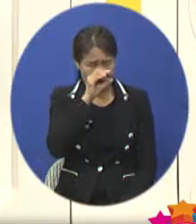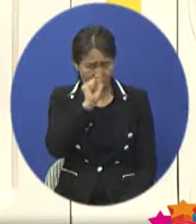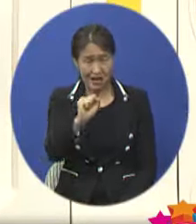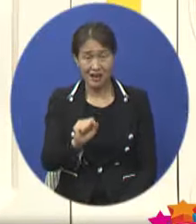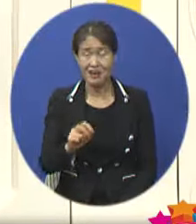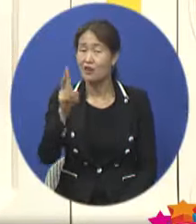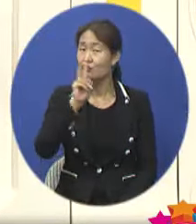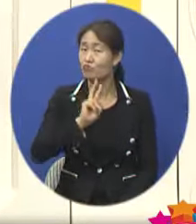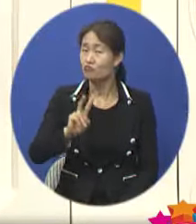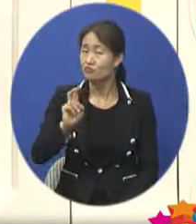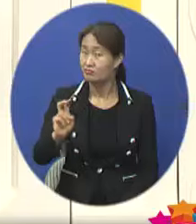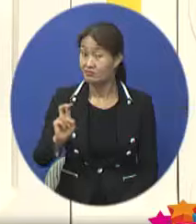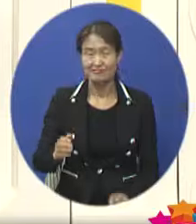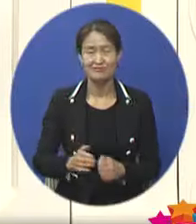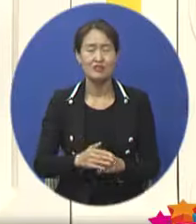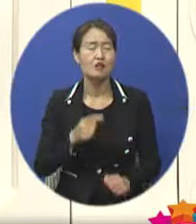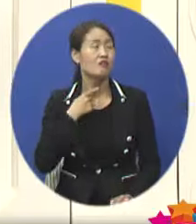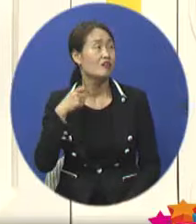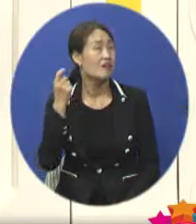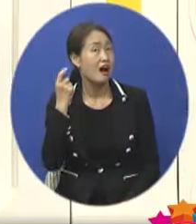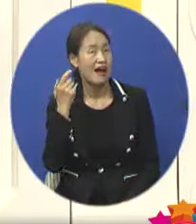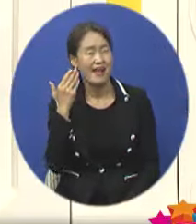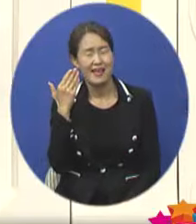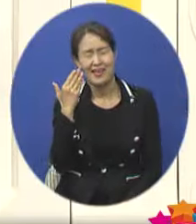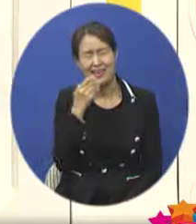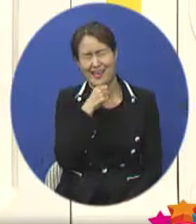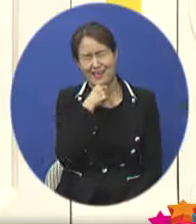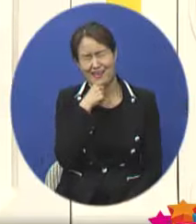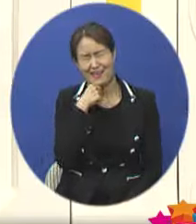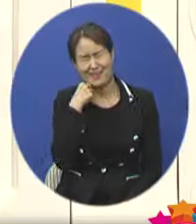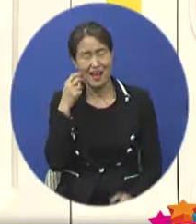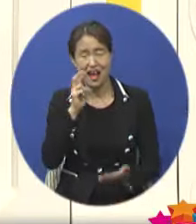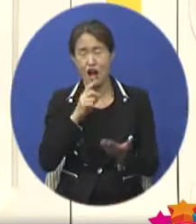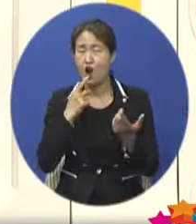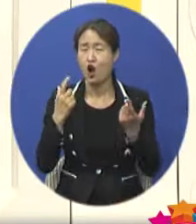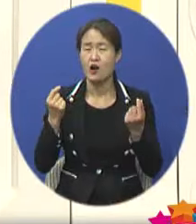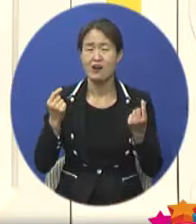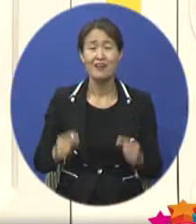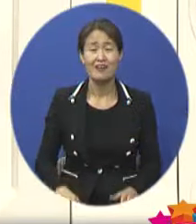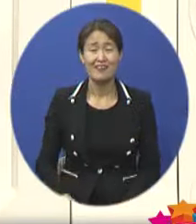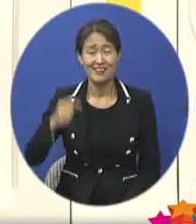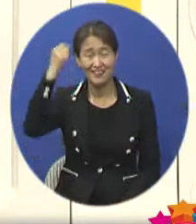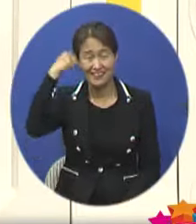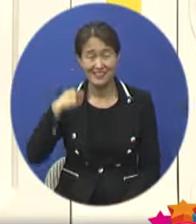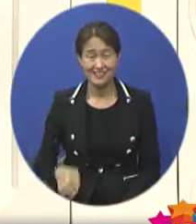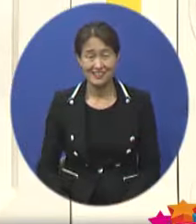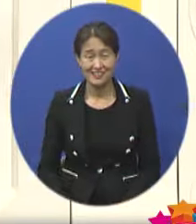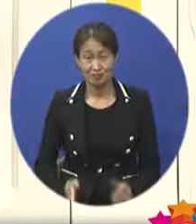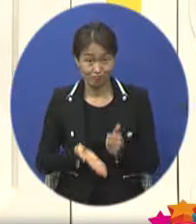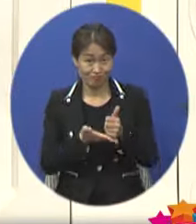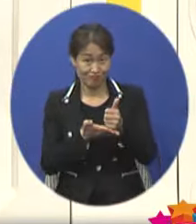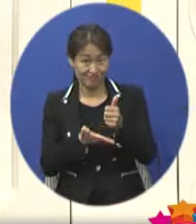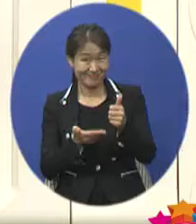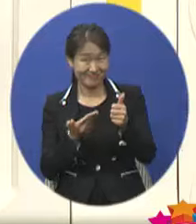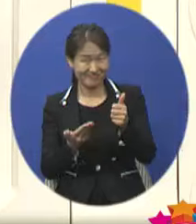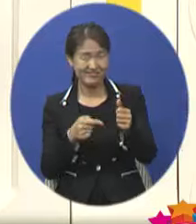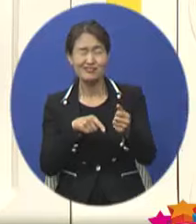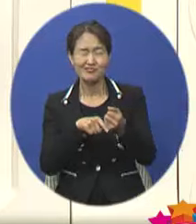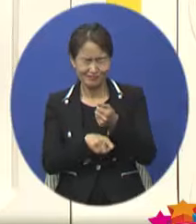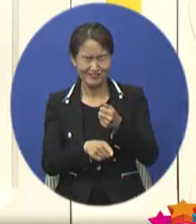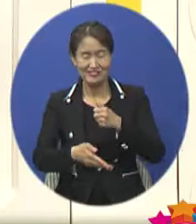곳에서 노래를 부르셔서 그런지 네. 목소리가 그냥 아주 구성지게 가수 못지않게 잘 부르십니다. 그렇습니다. 뭐 이렇게 칭찬하시는 네. 건